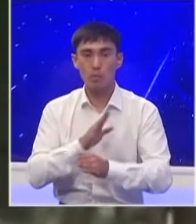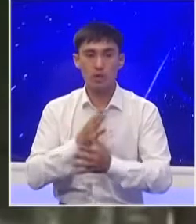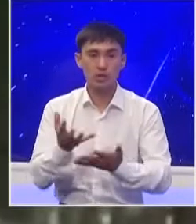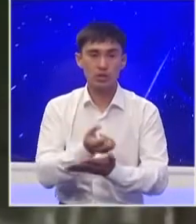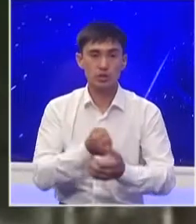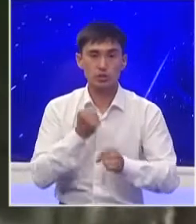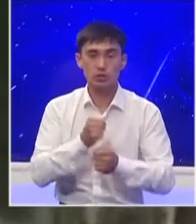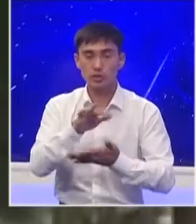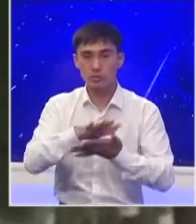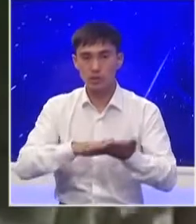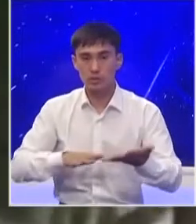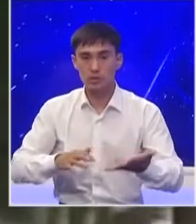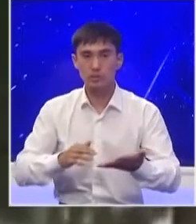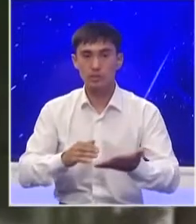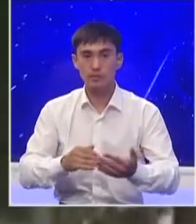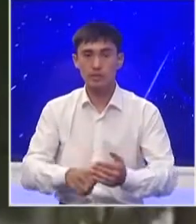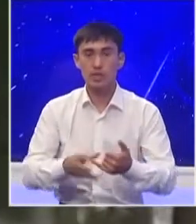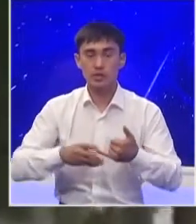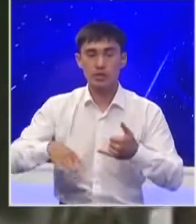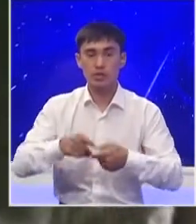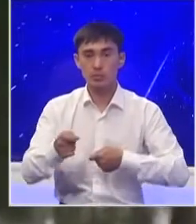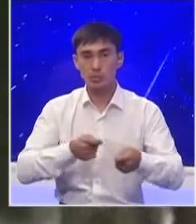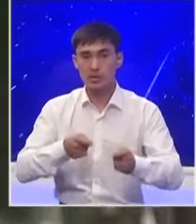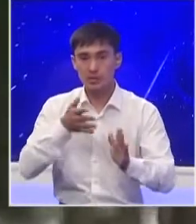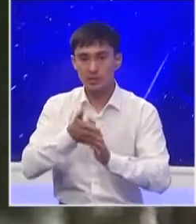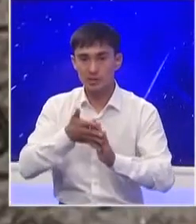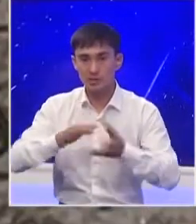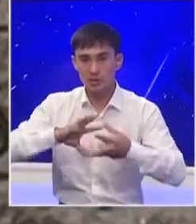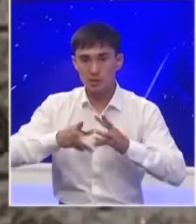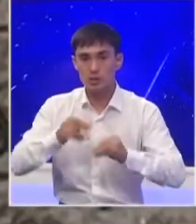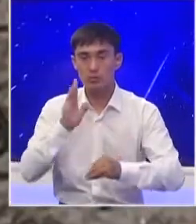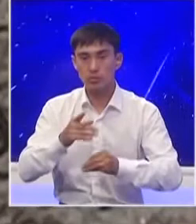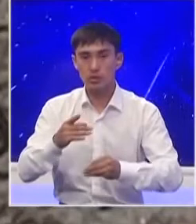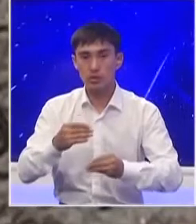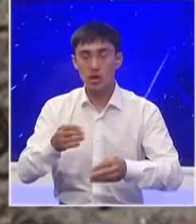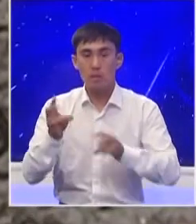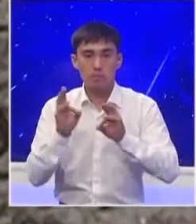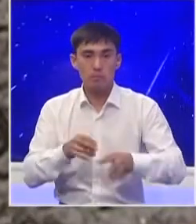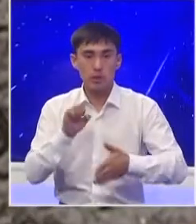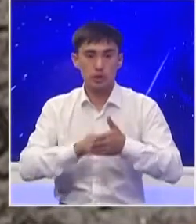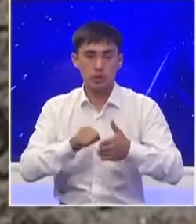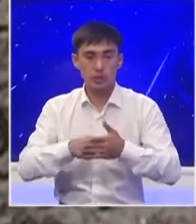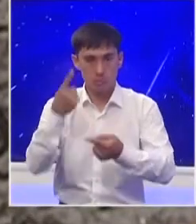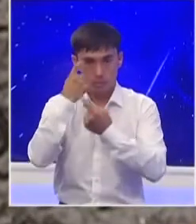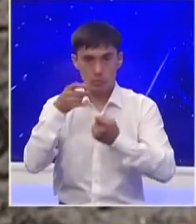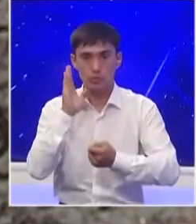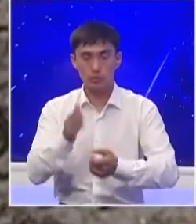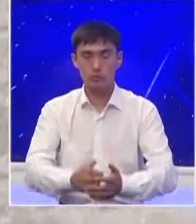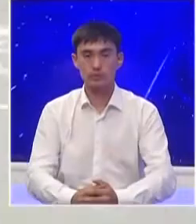жинау жұмыстары жүргізіліп жатыр. Жергілікті билік сараптама нәтижесі белгілі болғанда апаттың себебін мәлімдейтінін